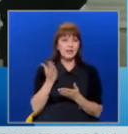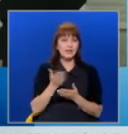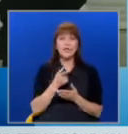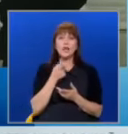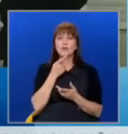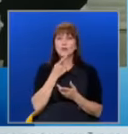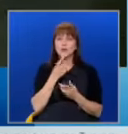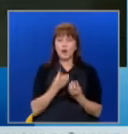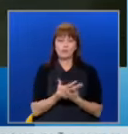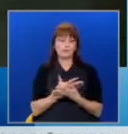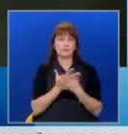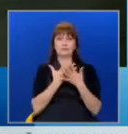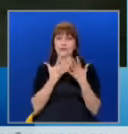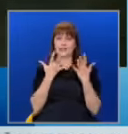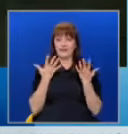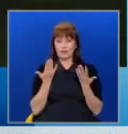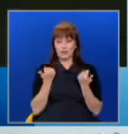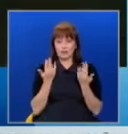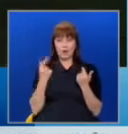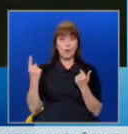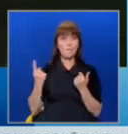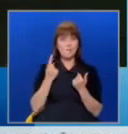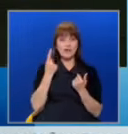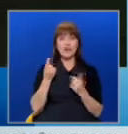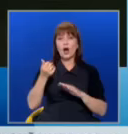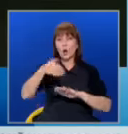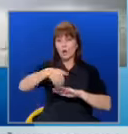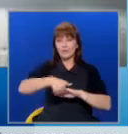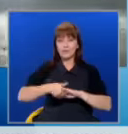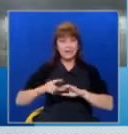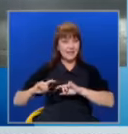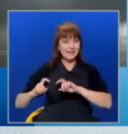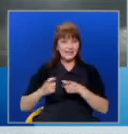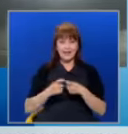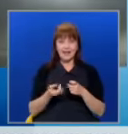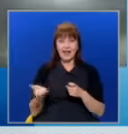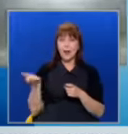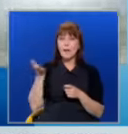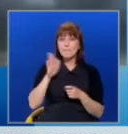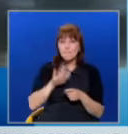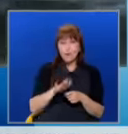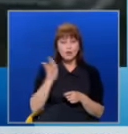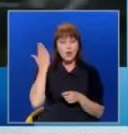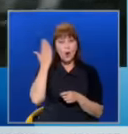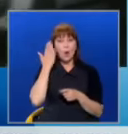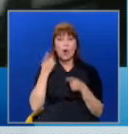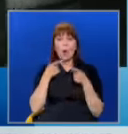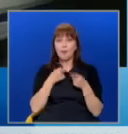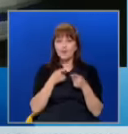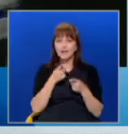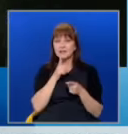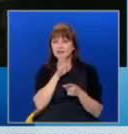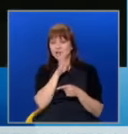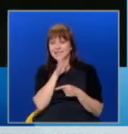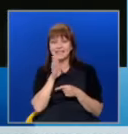беше осветено сравнително наскоро. Първо чрез корупционен скандал, а след това той беше обвинен в заговор